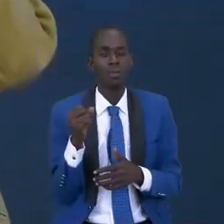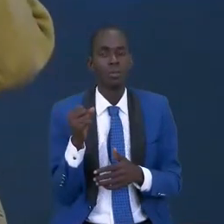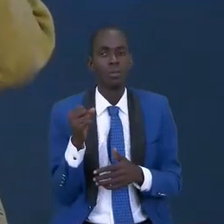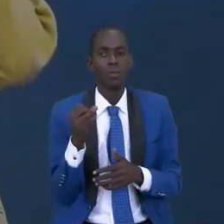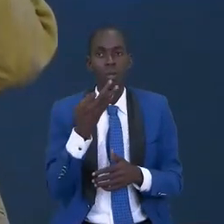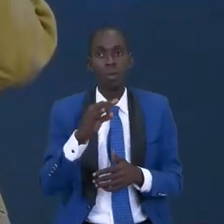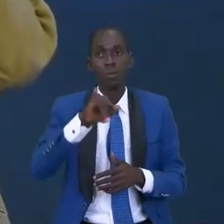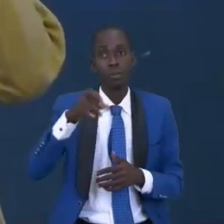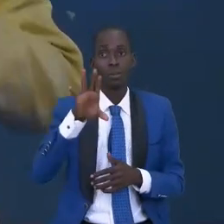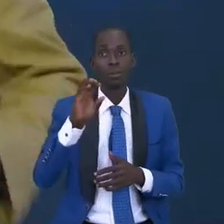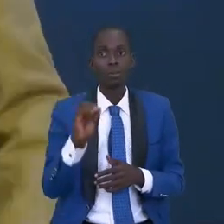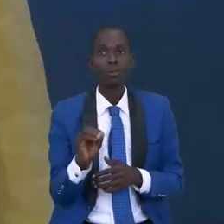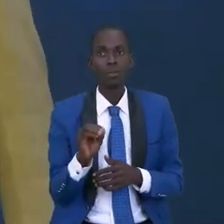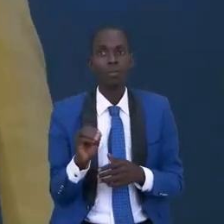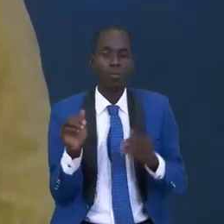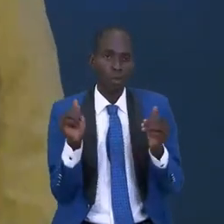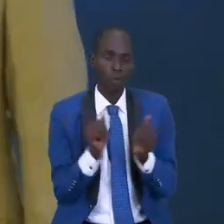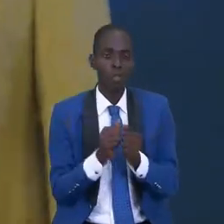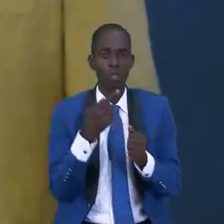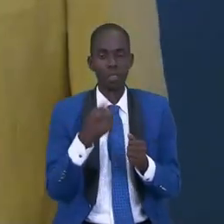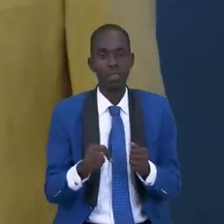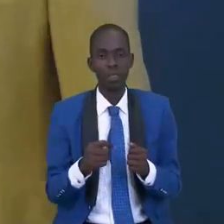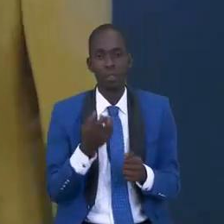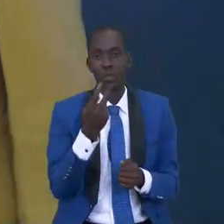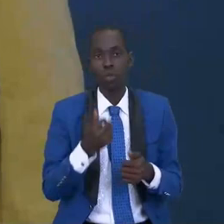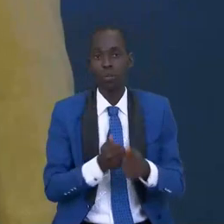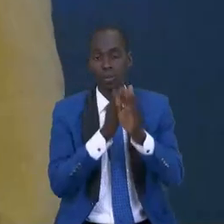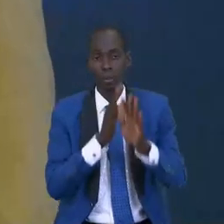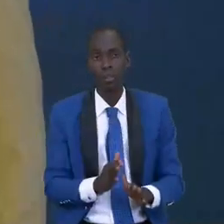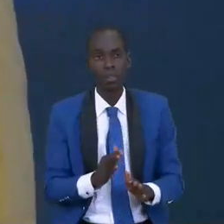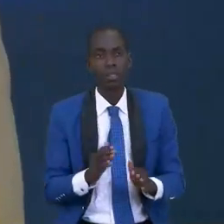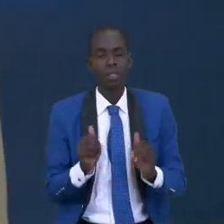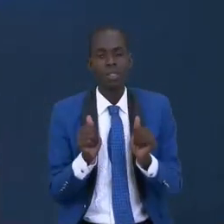sortit avec ses disciples et